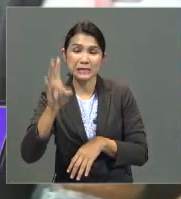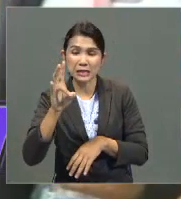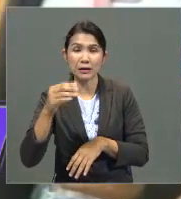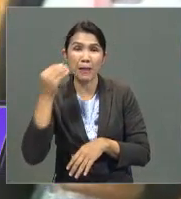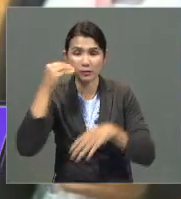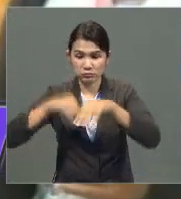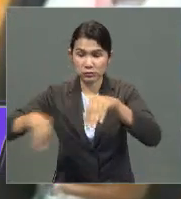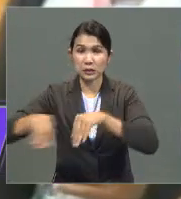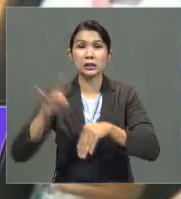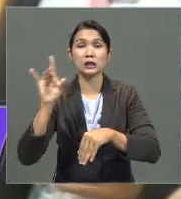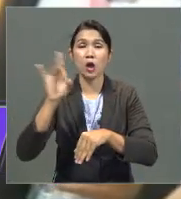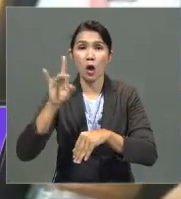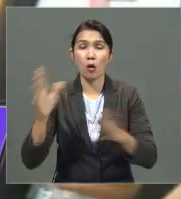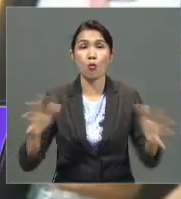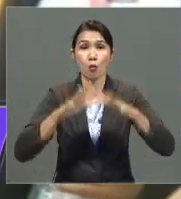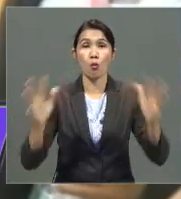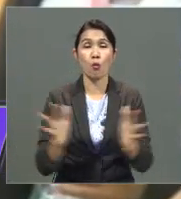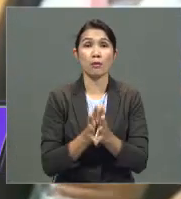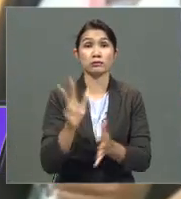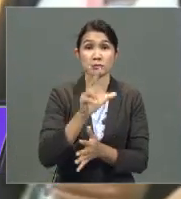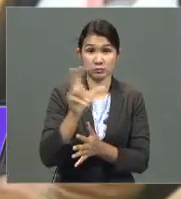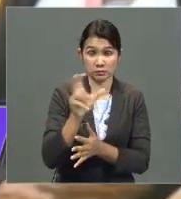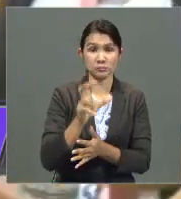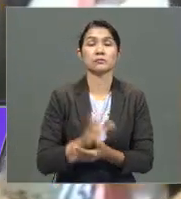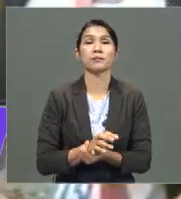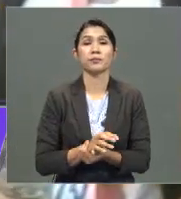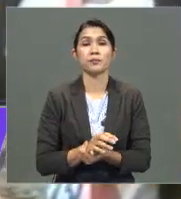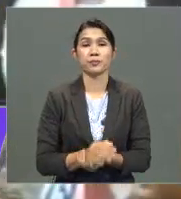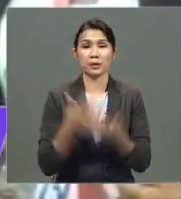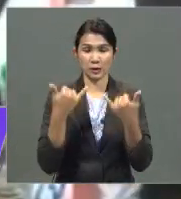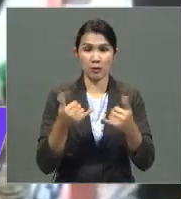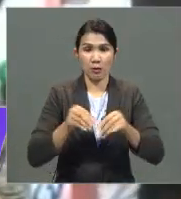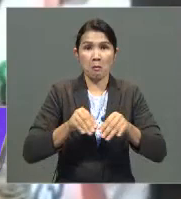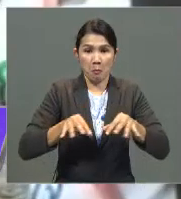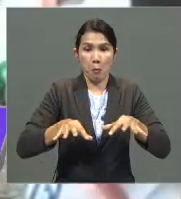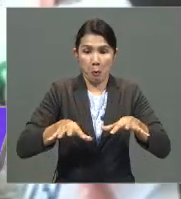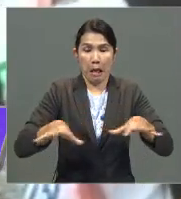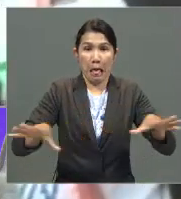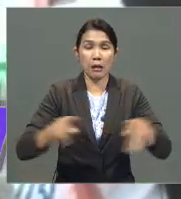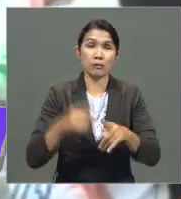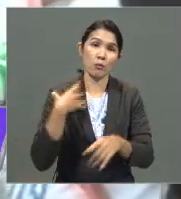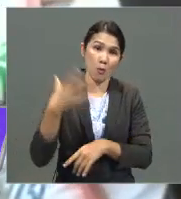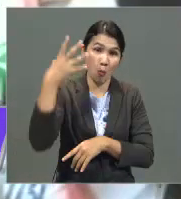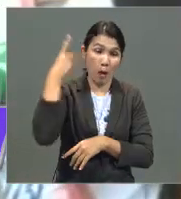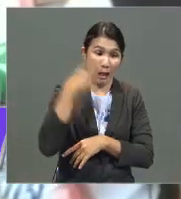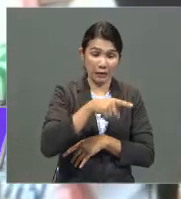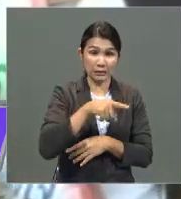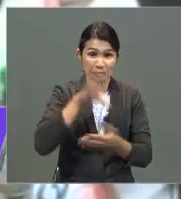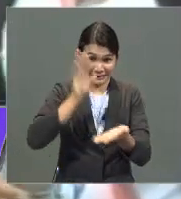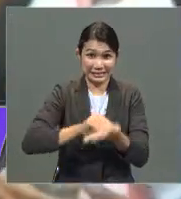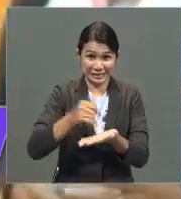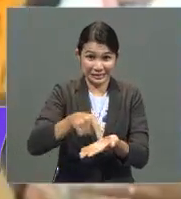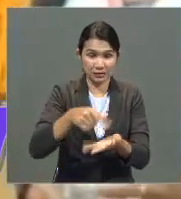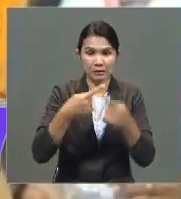นะแล้วก็รวมแล้วประมาณ 300บาทนะเบื้องต้นแต่ตอนนี้เนี่ยมันแผลกว้างและณวันนี้เมื่อวานข้อมูลตั้งแต่เมื่อวานนะ